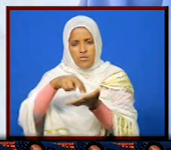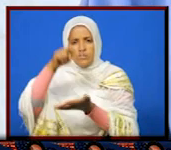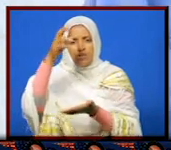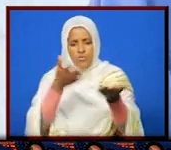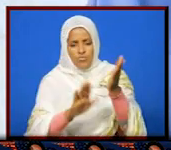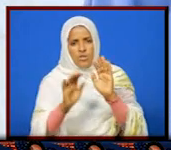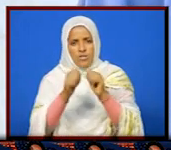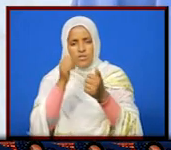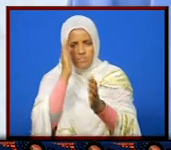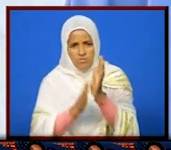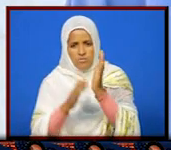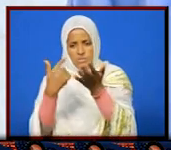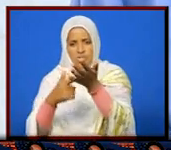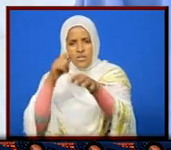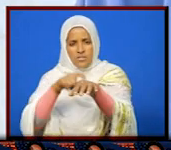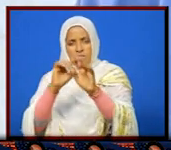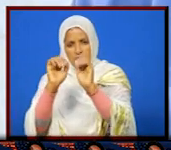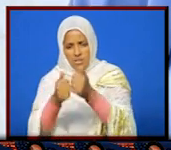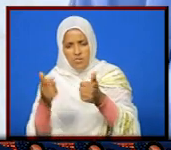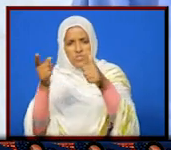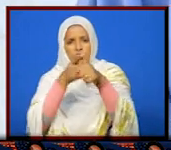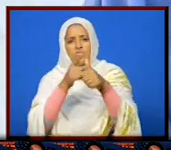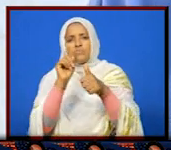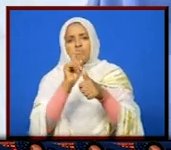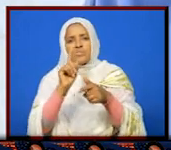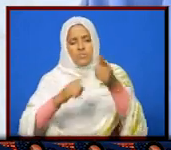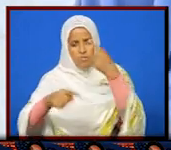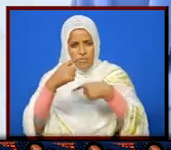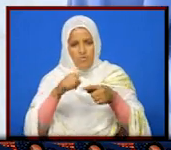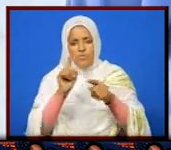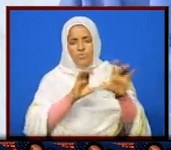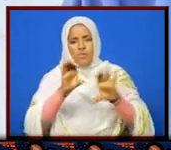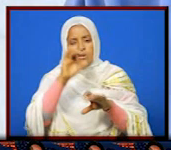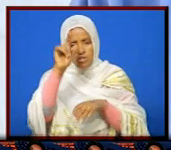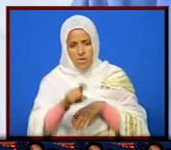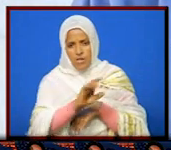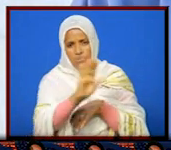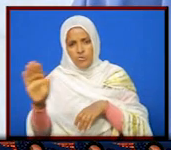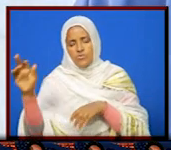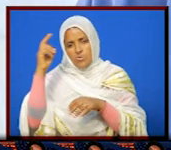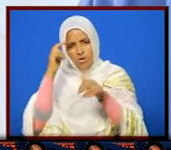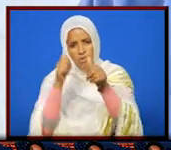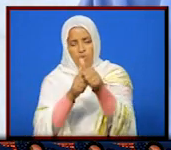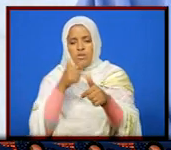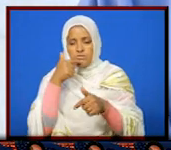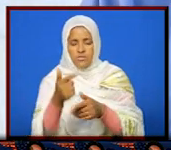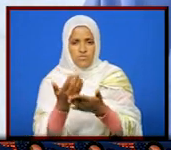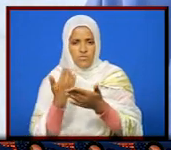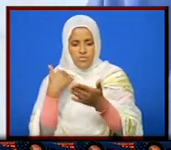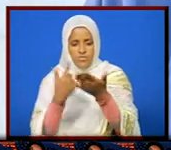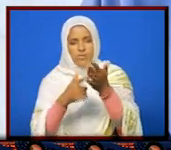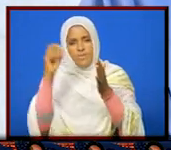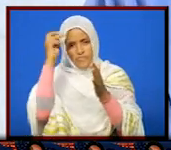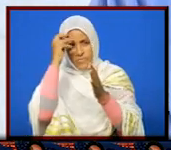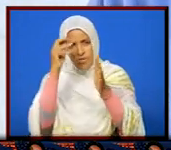እንደሚከናወን ትንሣኤ ሙታን እንዴት እንደሚከወን በዛን ጊዜ እንዴት መጀመሪያ ምን እንደሚመጣ ነው እንግዲህ ምን ማድረግ እንዳለባቸው ለደቀ መዛሙርት ሲነገራቸው